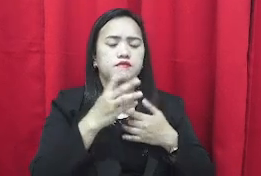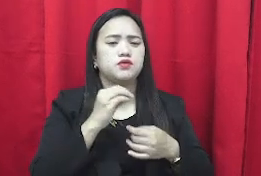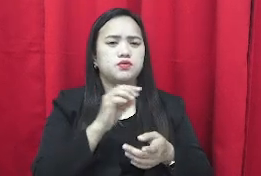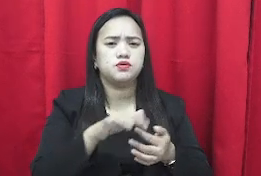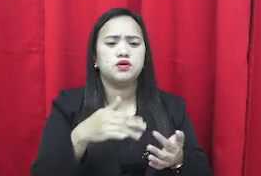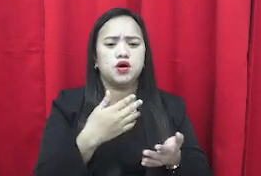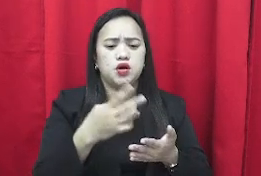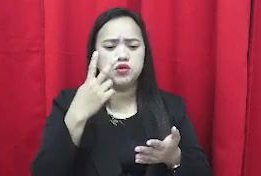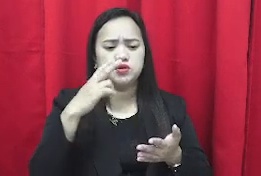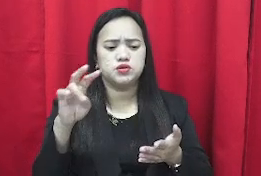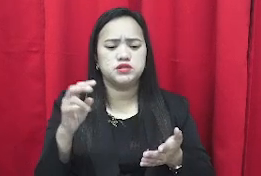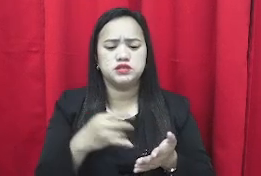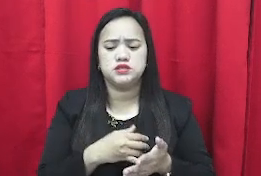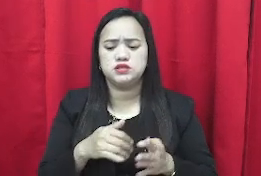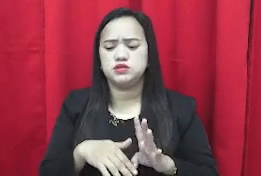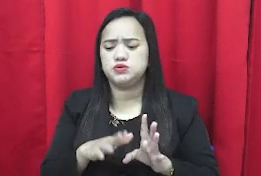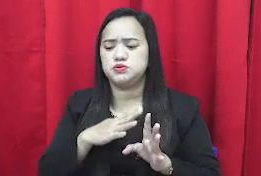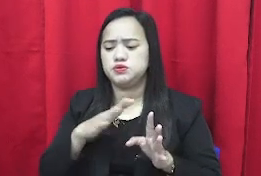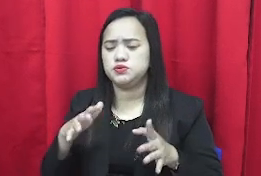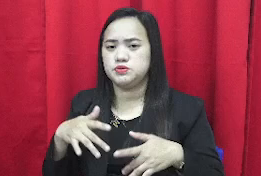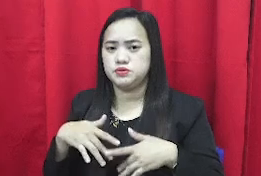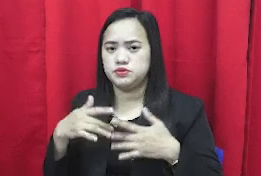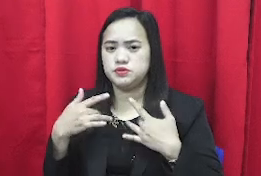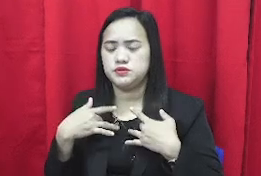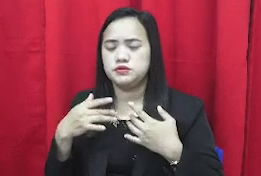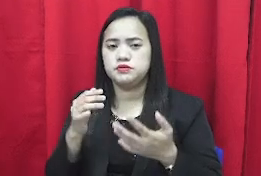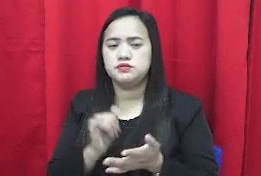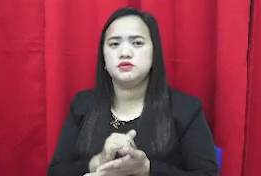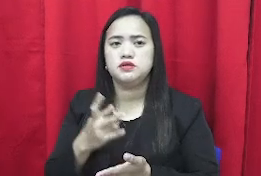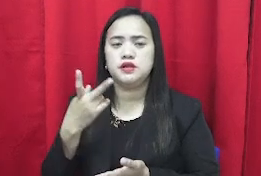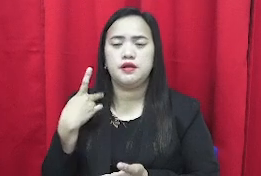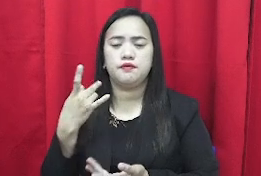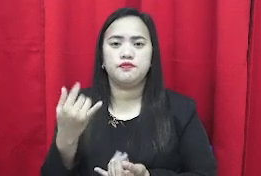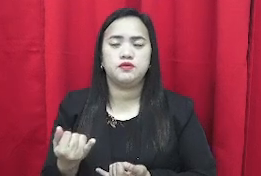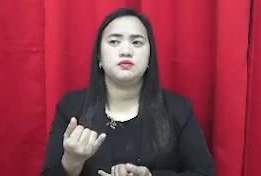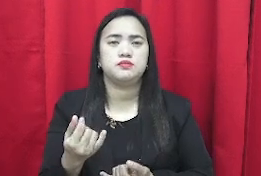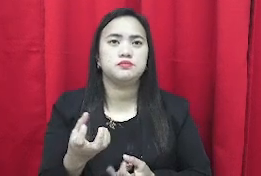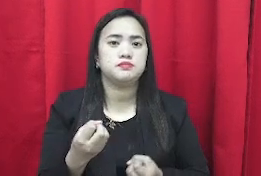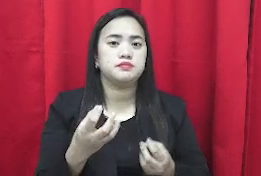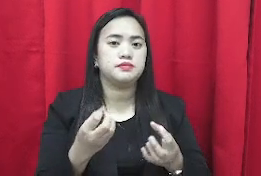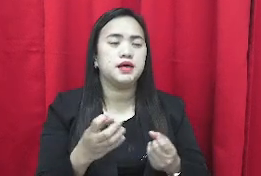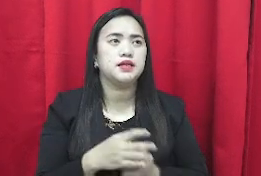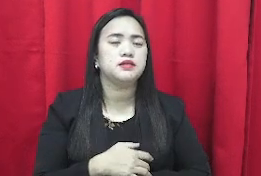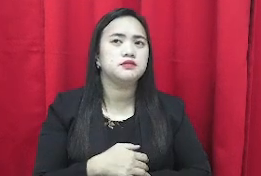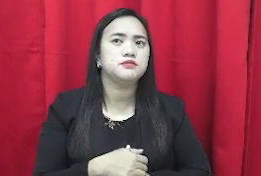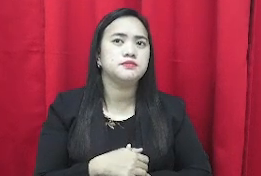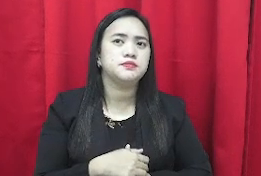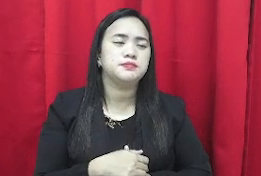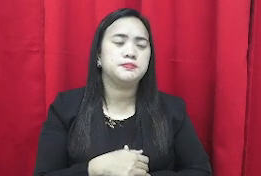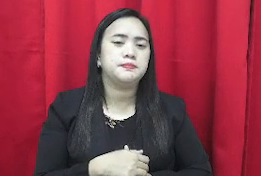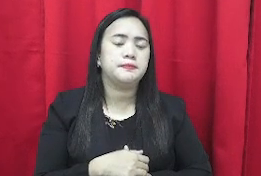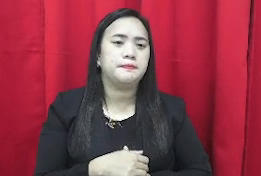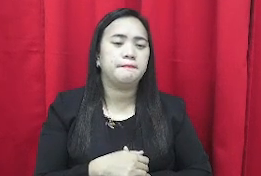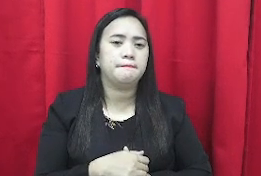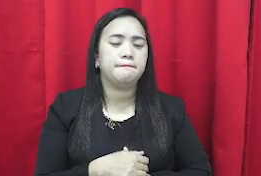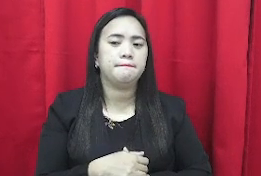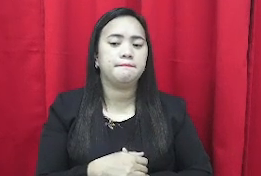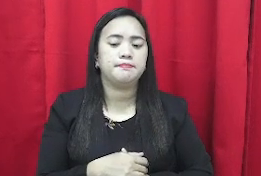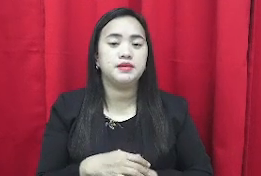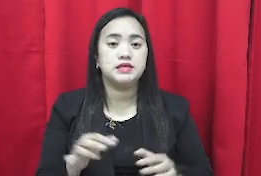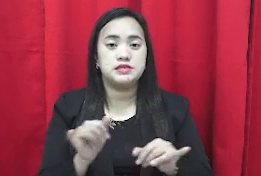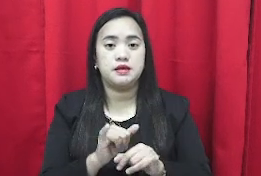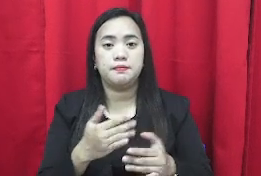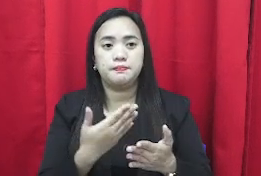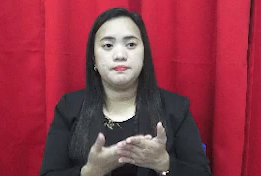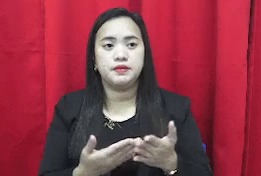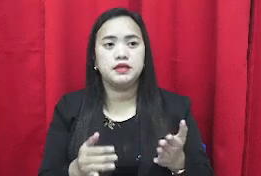mga mga kapatiran natin na may mga pamilya na ngayon na nagdaan sa Saber balikatan no sila rin mismo ang